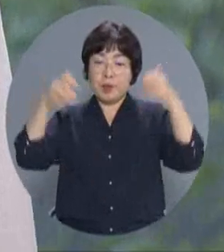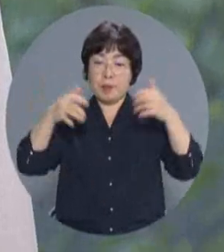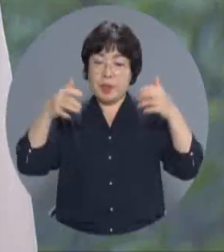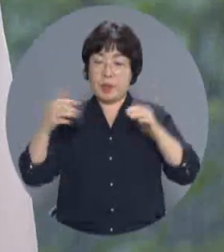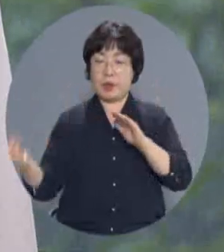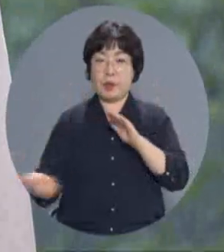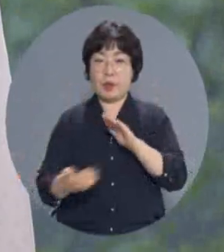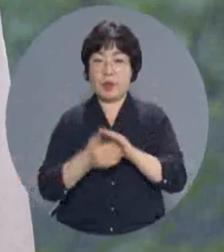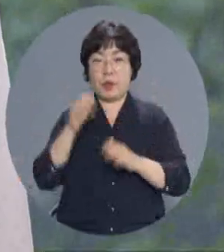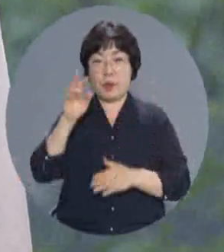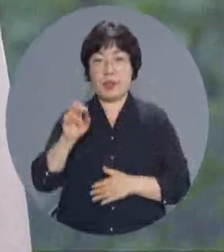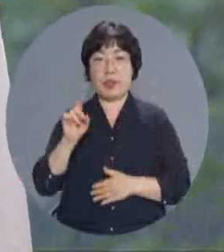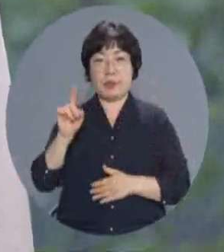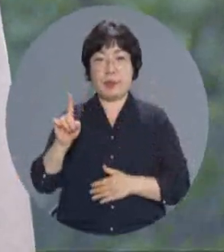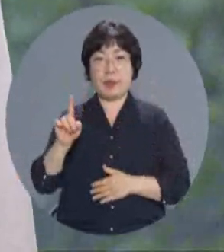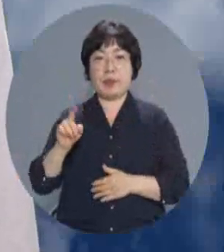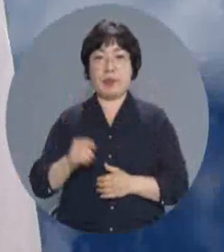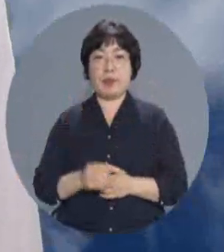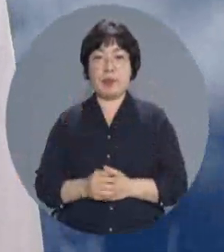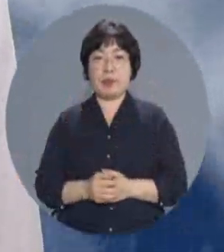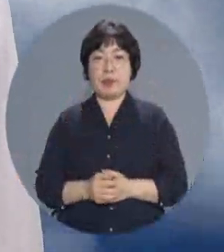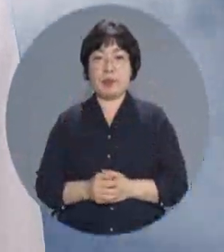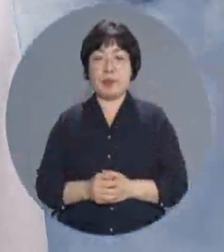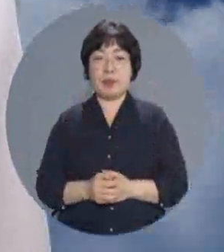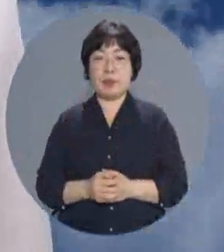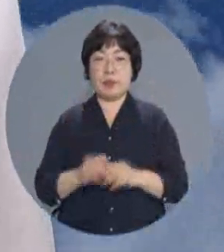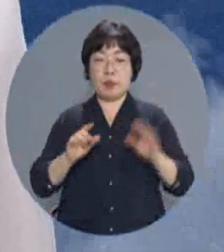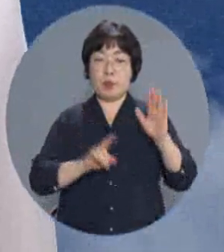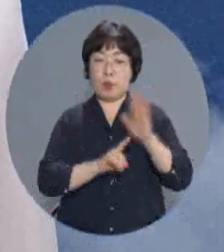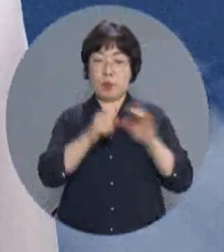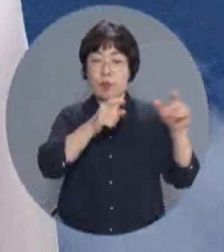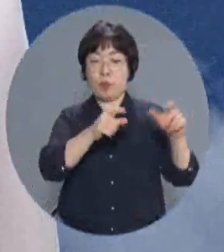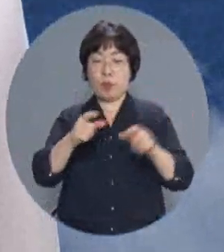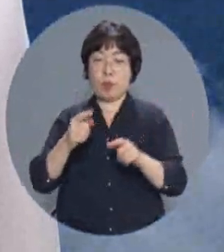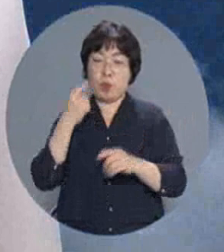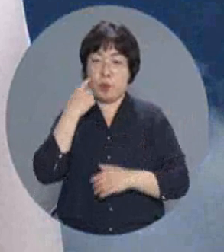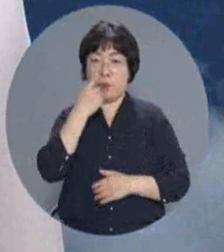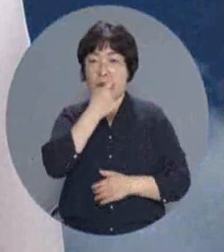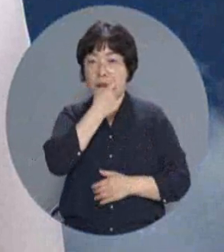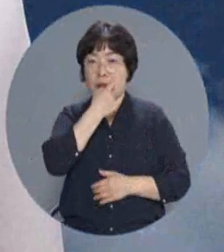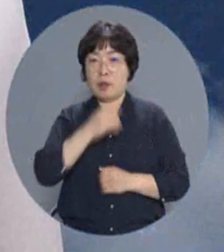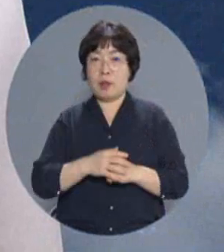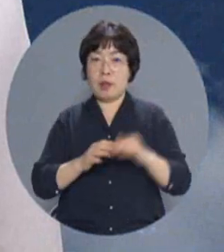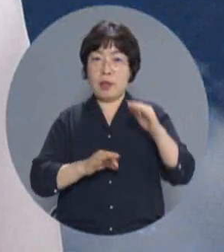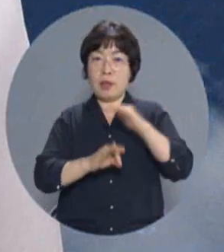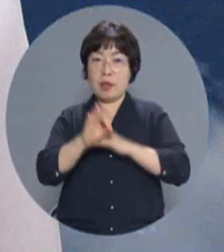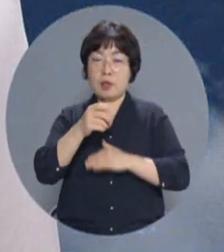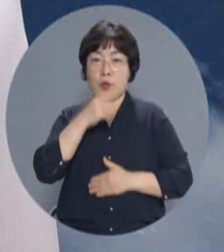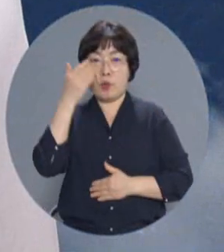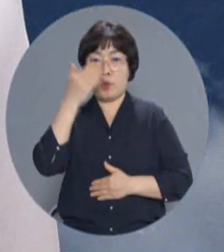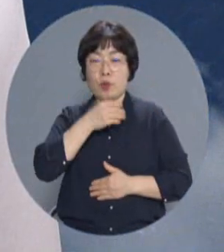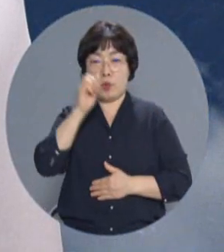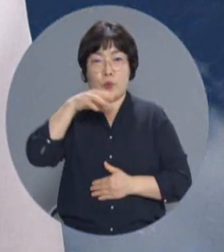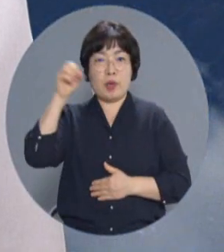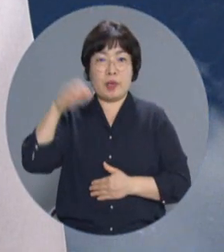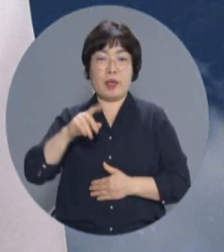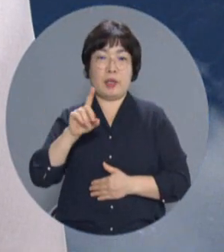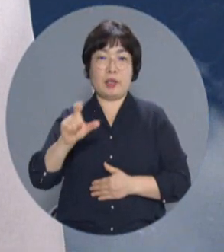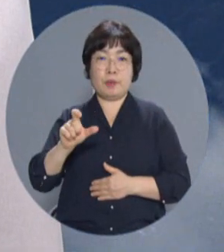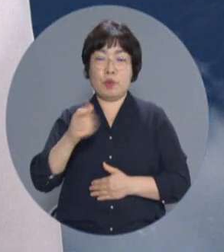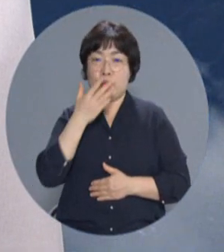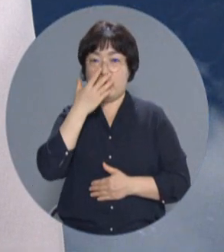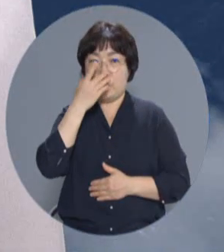최고 21도에 그치겠습니다 전남동부지역 내일 지역별 기온 보시면 아침 기온은 여수와 광양시